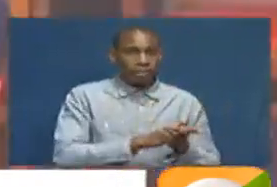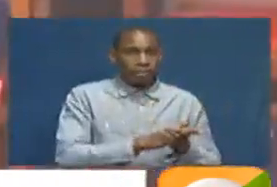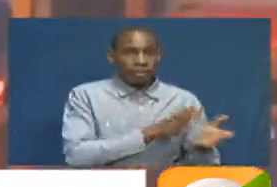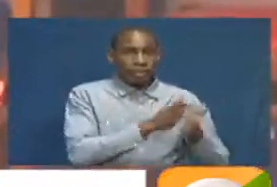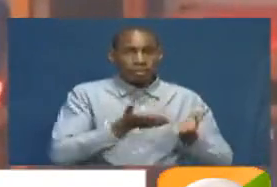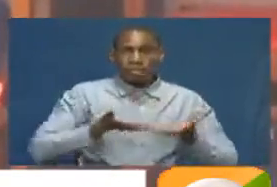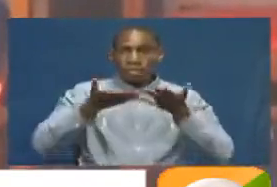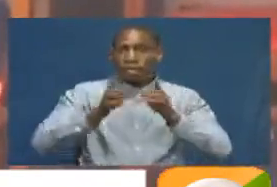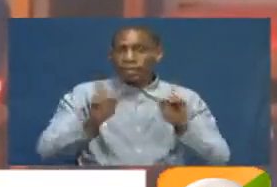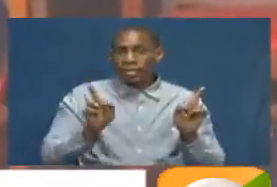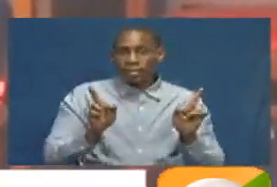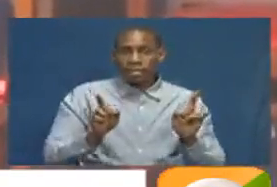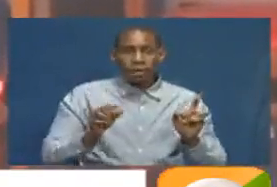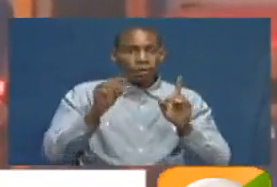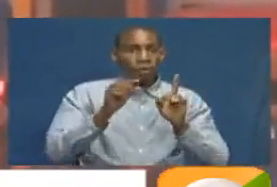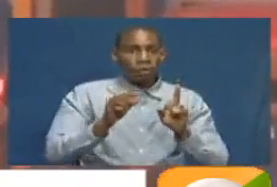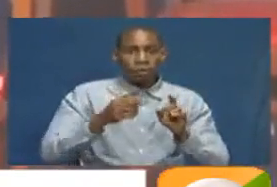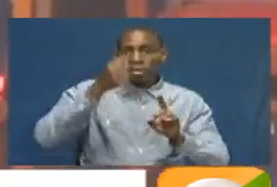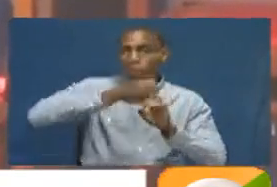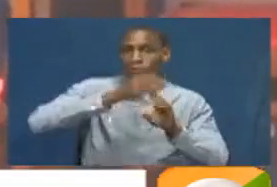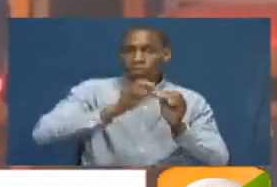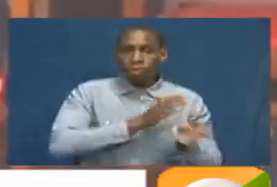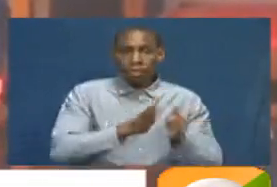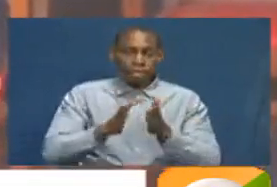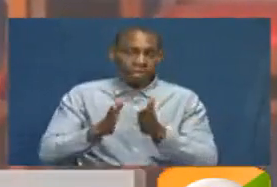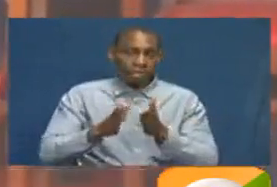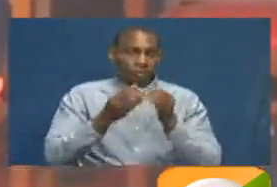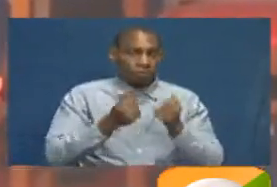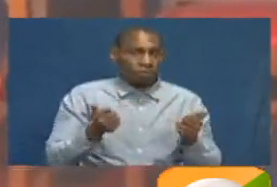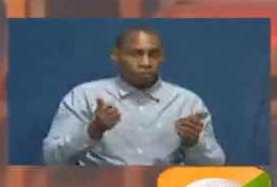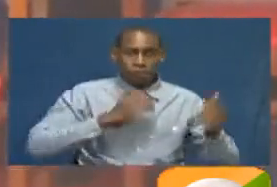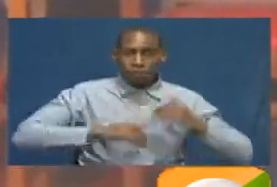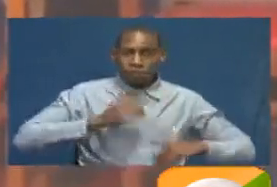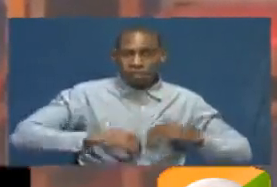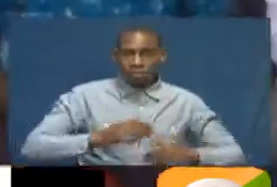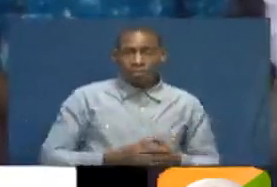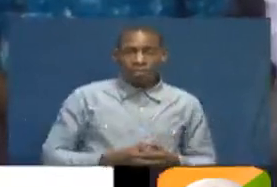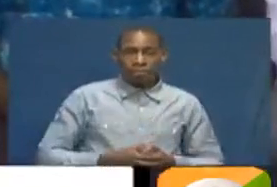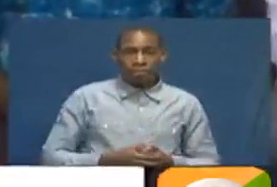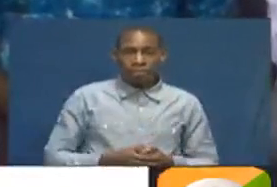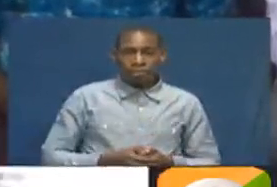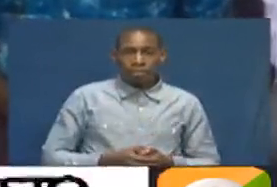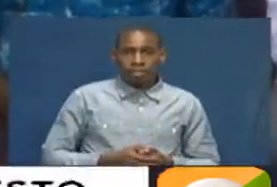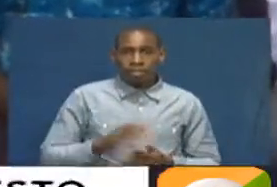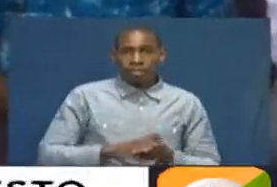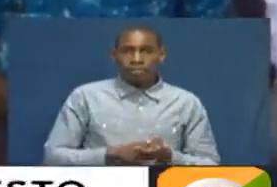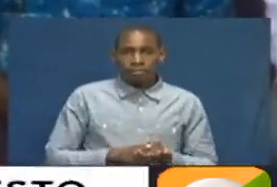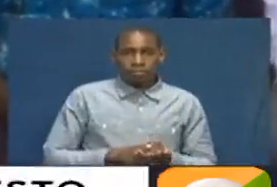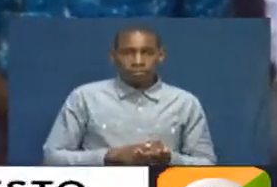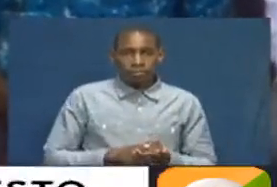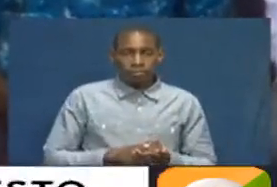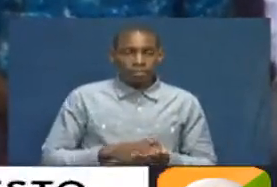yao, lakini hawakutaja mpango wa kupambana na ufisadi. They talk of criminal